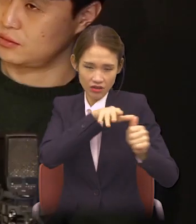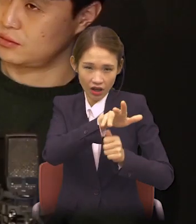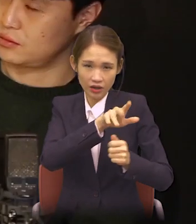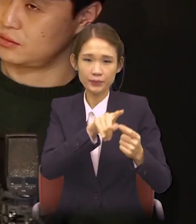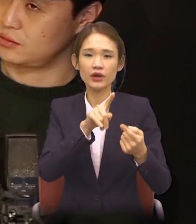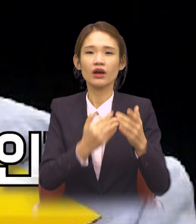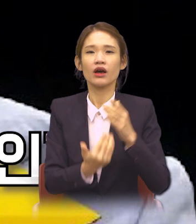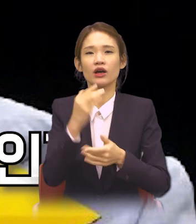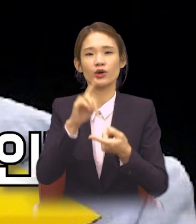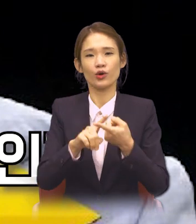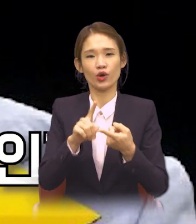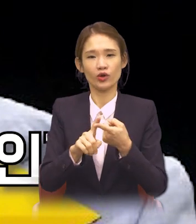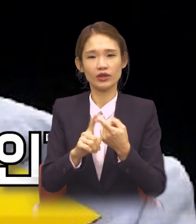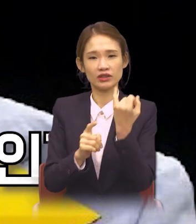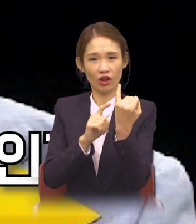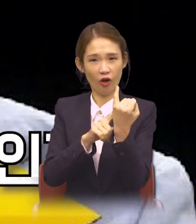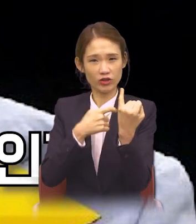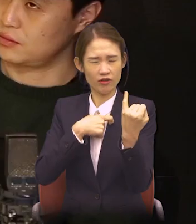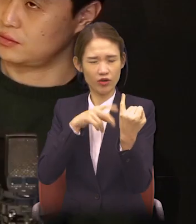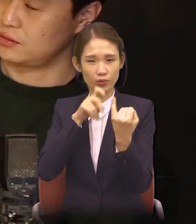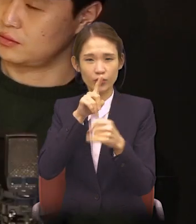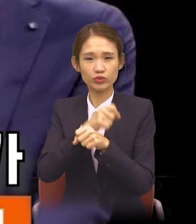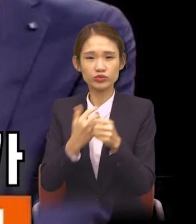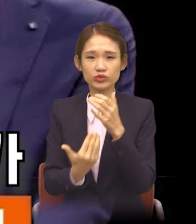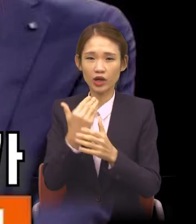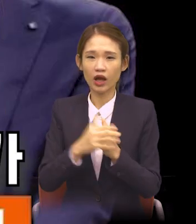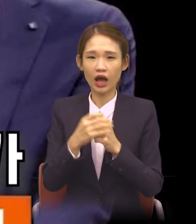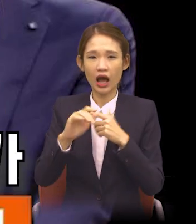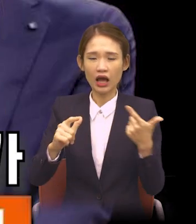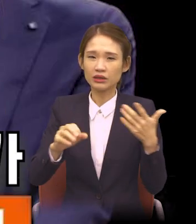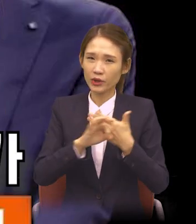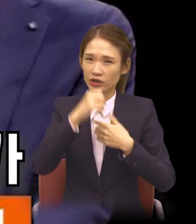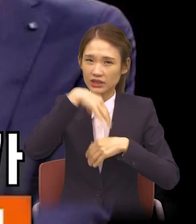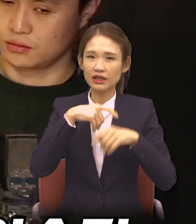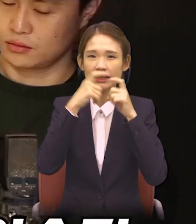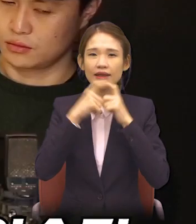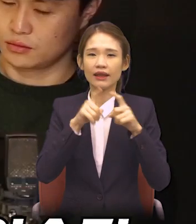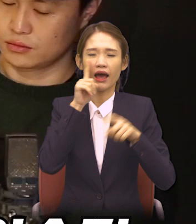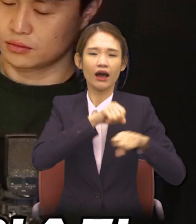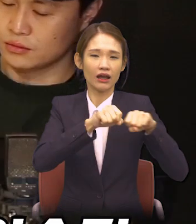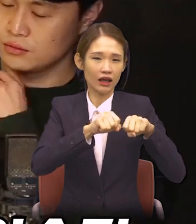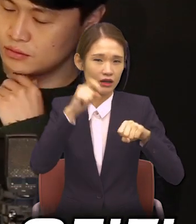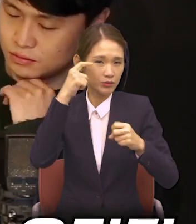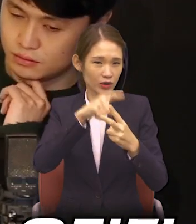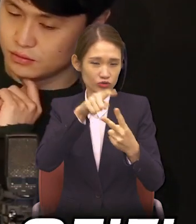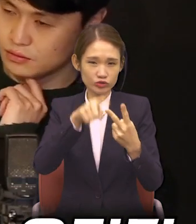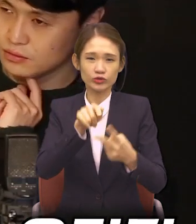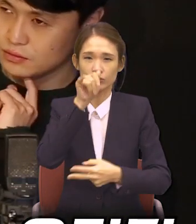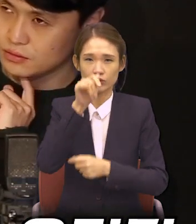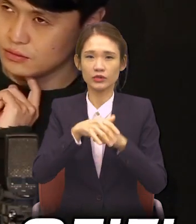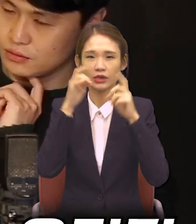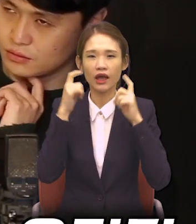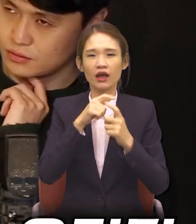이 사건을 여성 혐오 문제로 볼 것인가 아니면은 그 개인의 악행으로 볼 것인가 이렇게 한국 사회 혐오 이슈가 왜